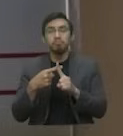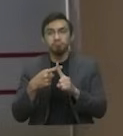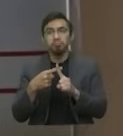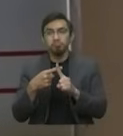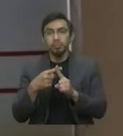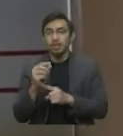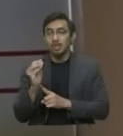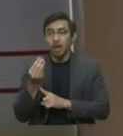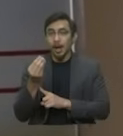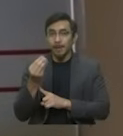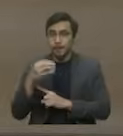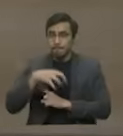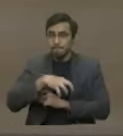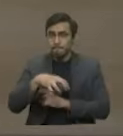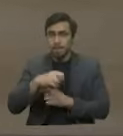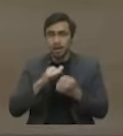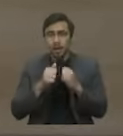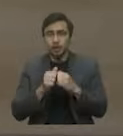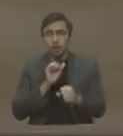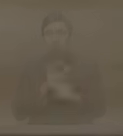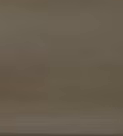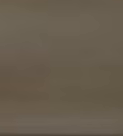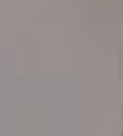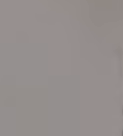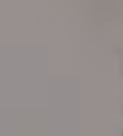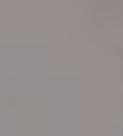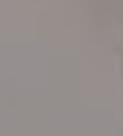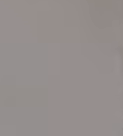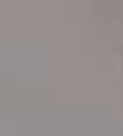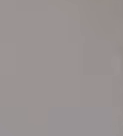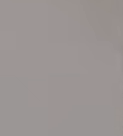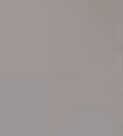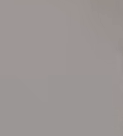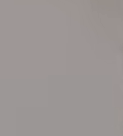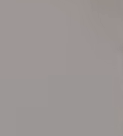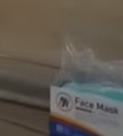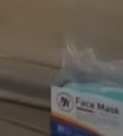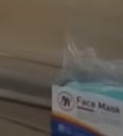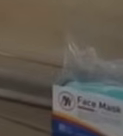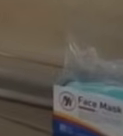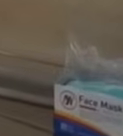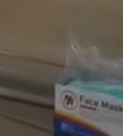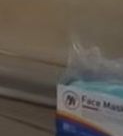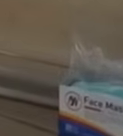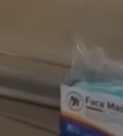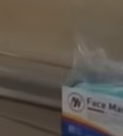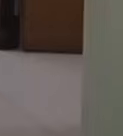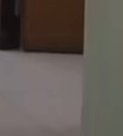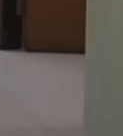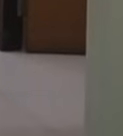Jakarta, kasus COVID-19 mengalami peningkatan dalam sepekan terakhir hingga mencapai 365 kasus. 2 pasien